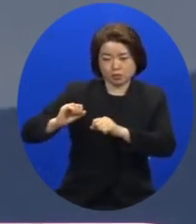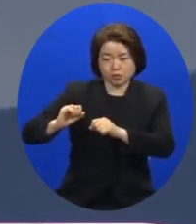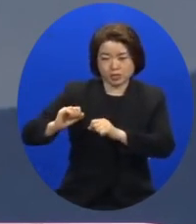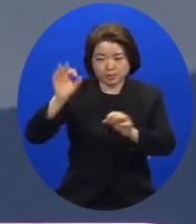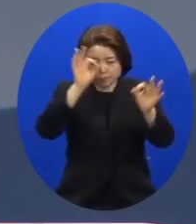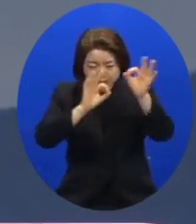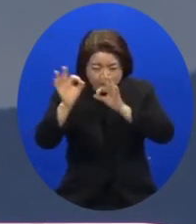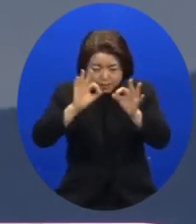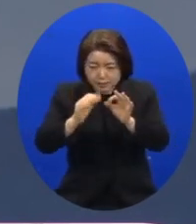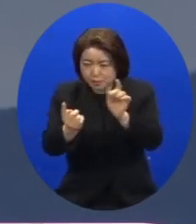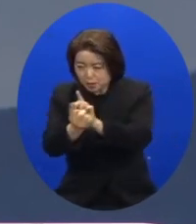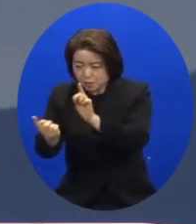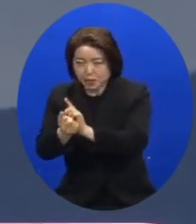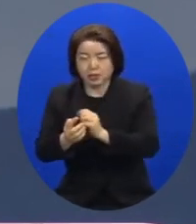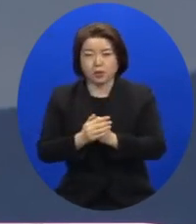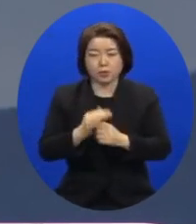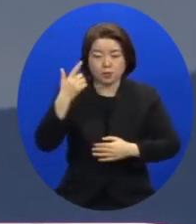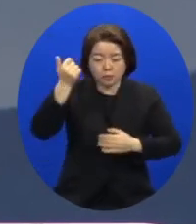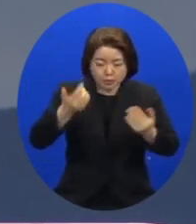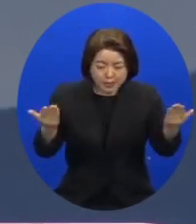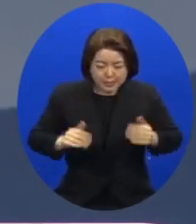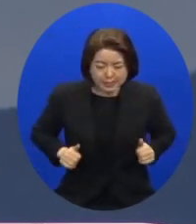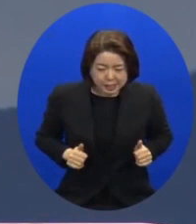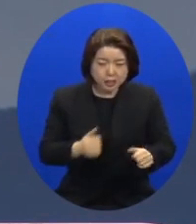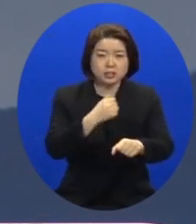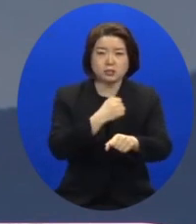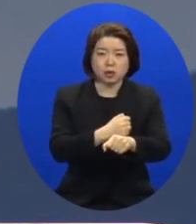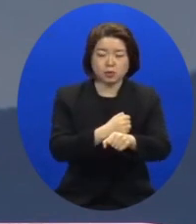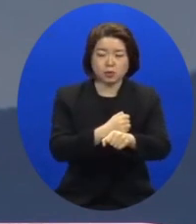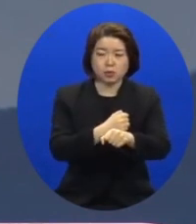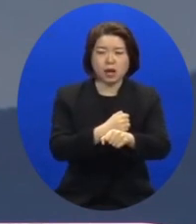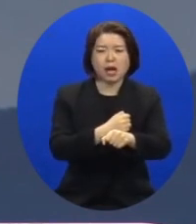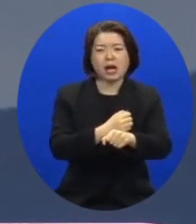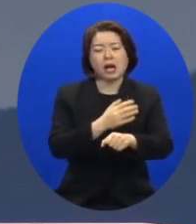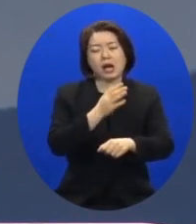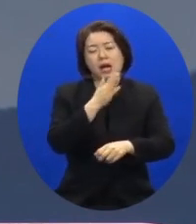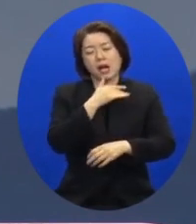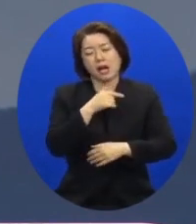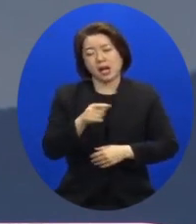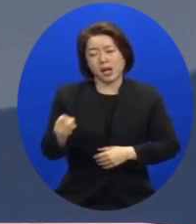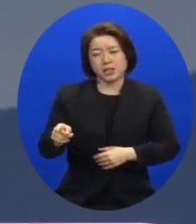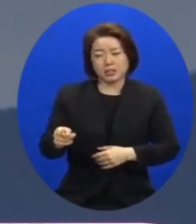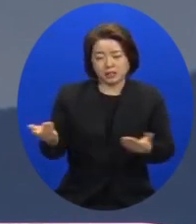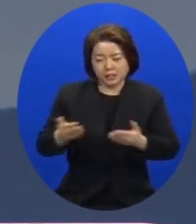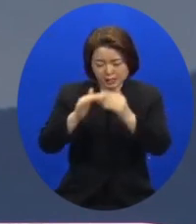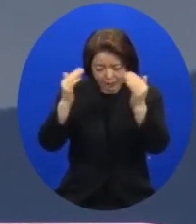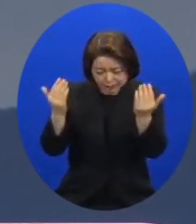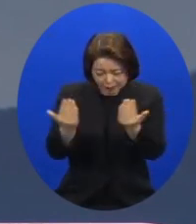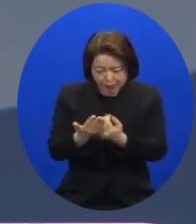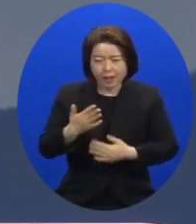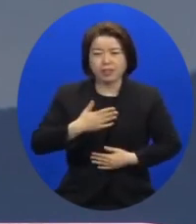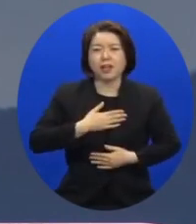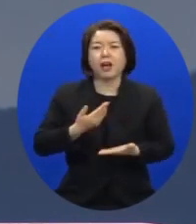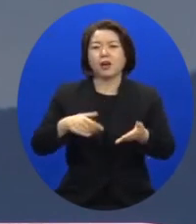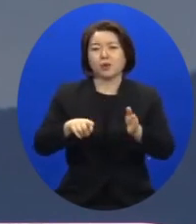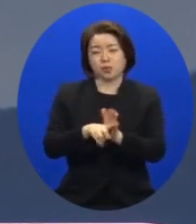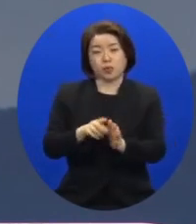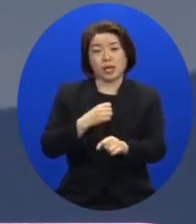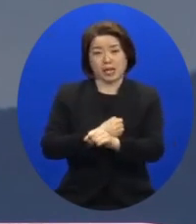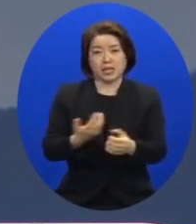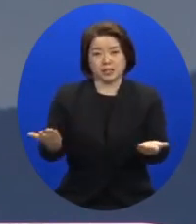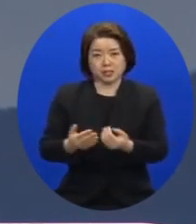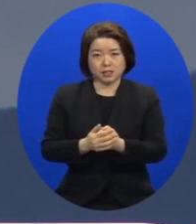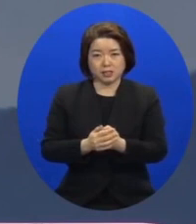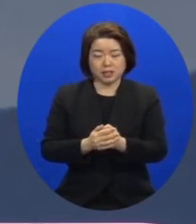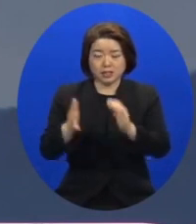찾아보고 목회 열심히 하고 그것조차도 사실은 다 나를 위해서 한 거 더라 사람들에게 칭찬